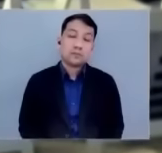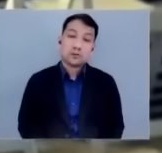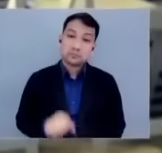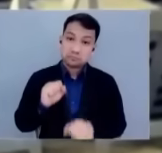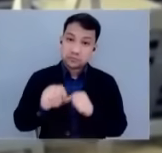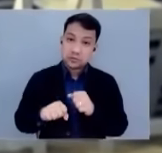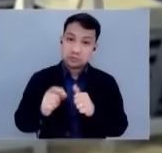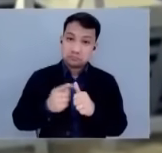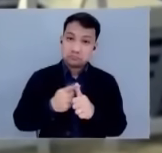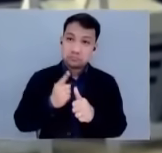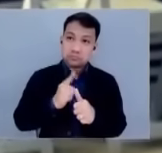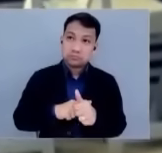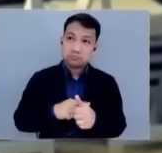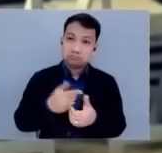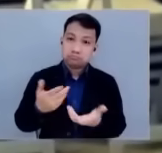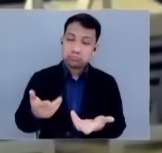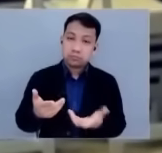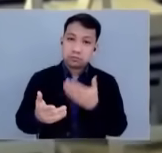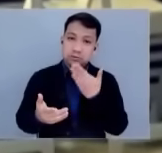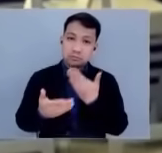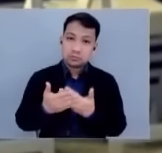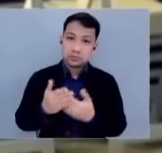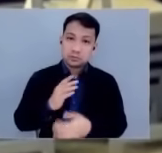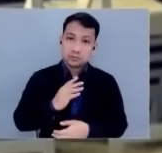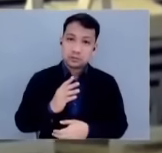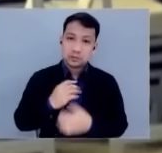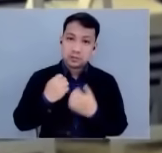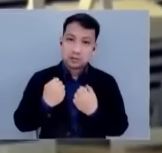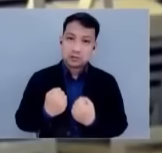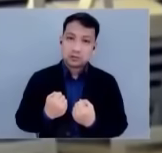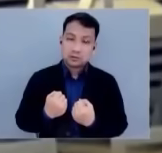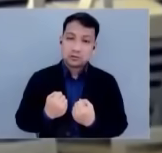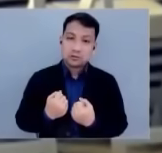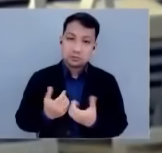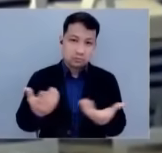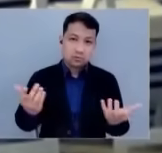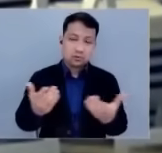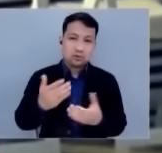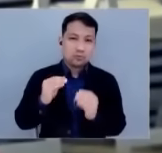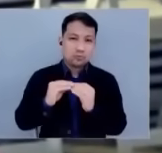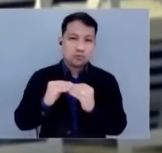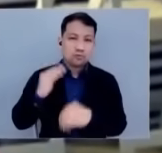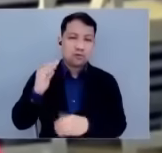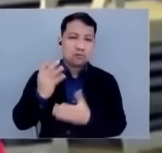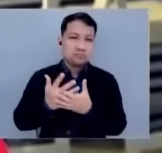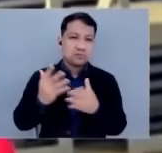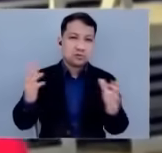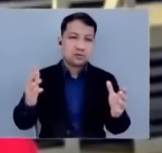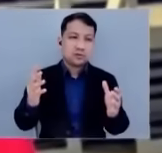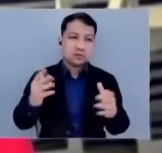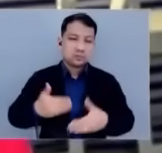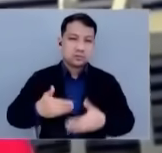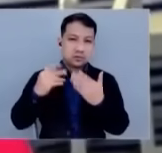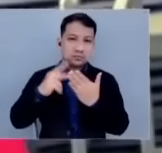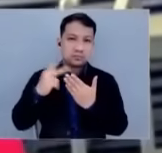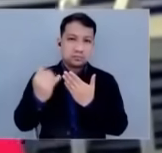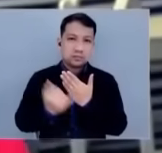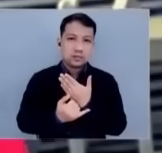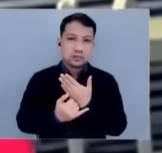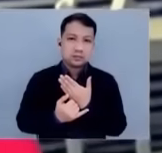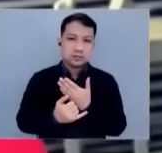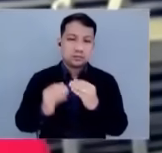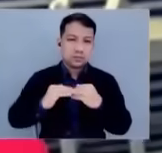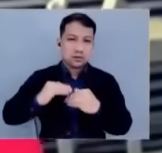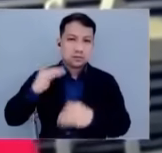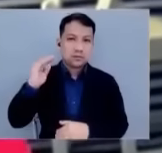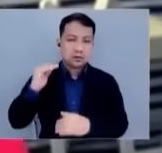first, good health anak, and then wish you more projects and lahat ng